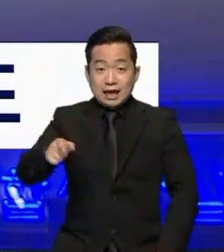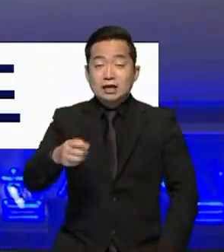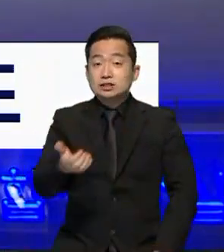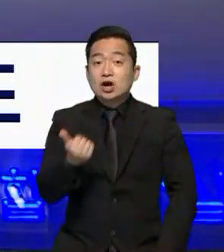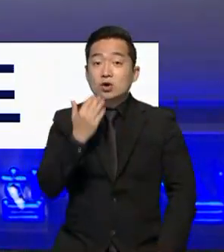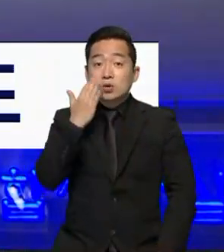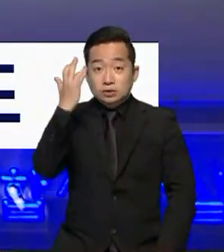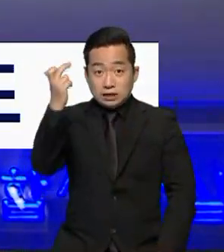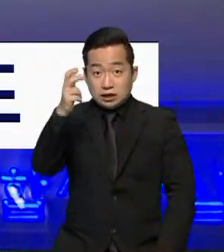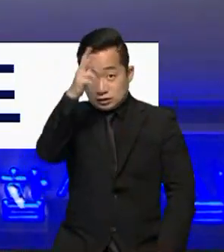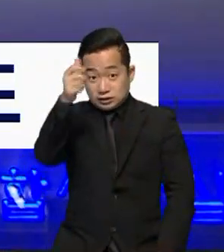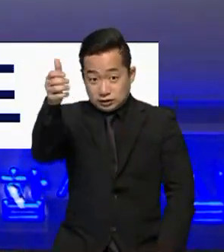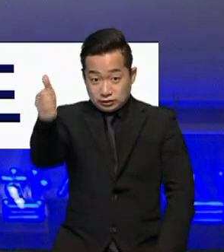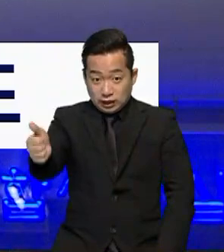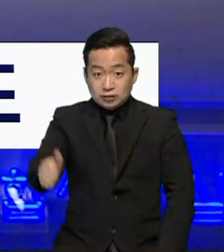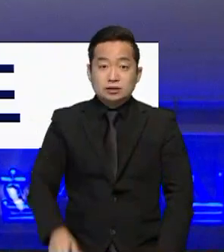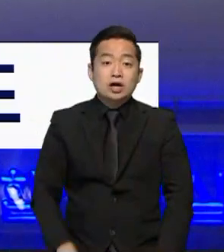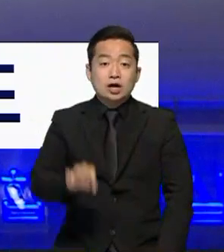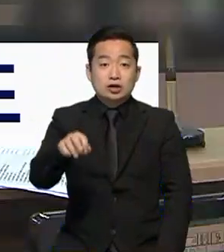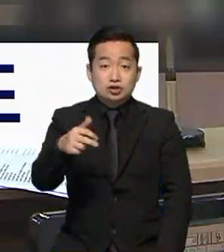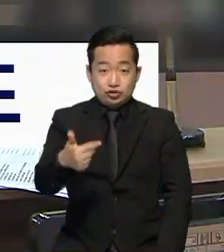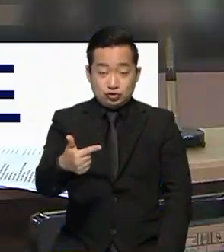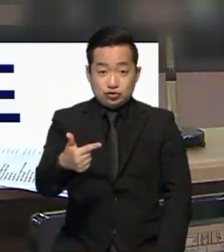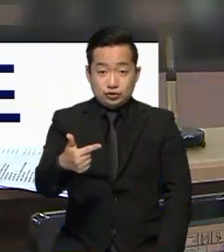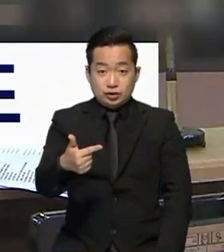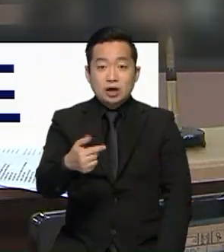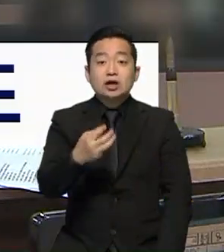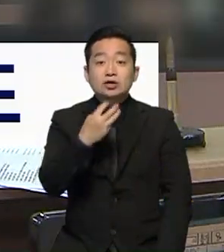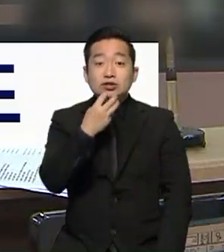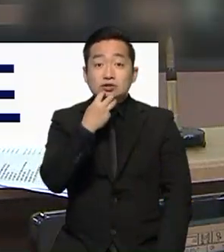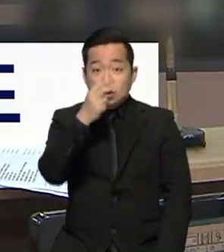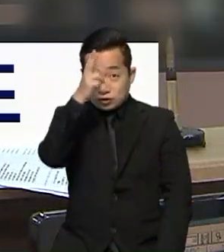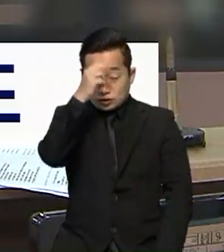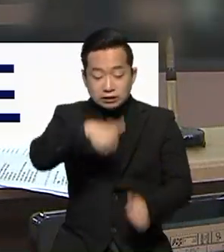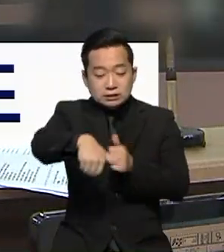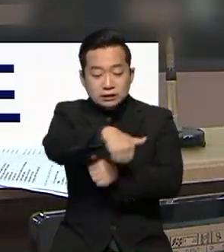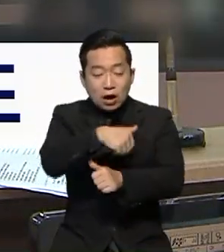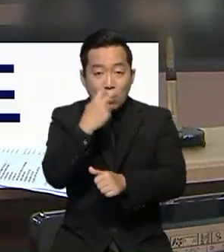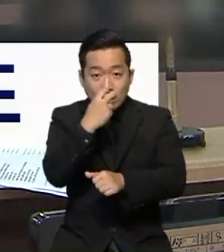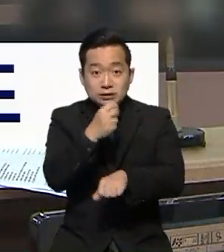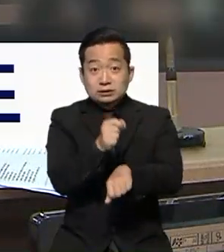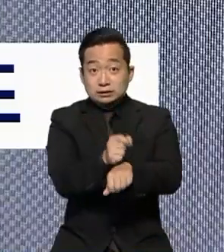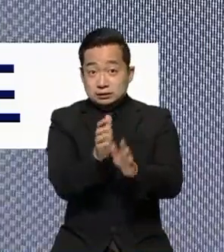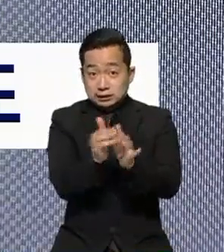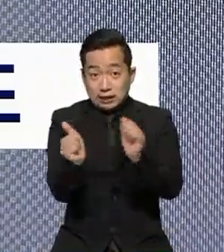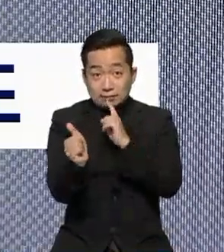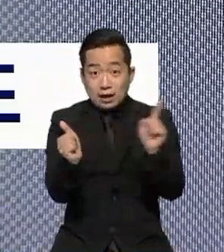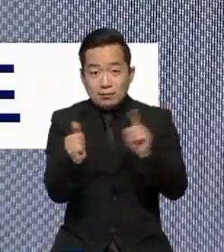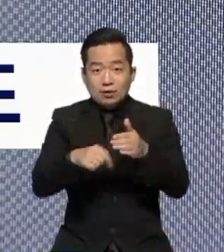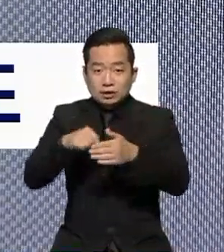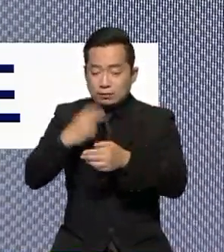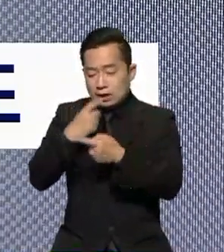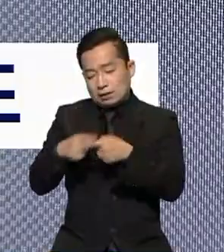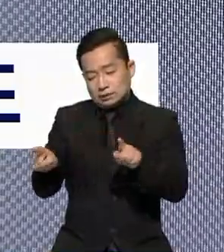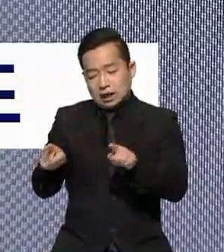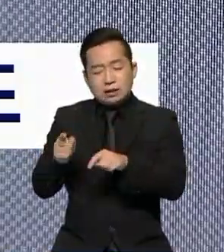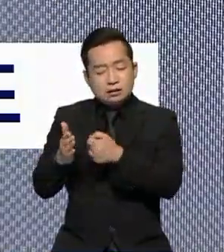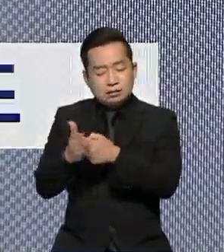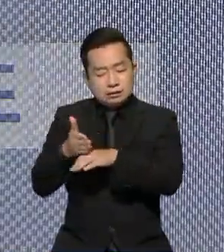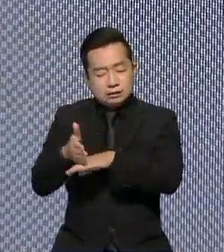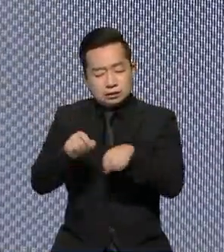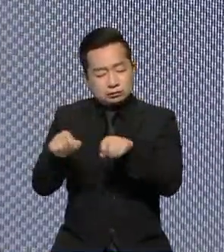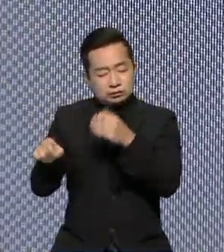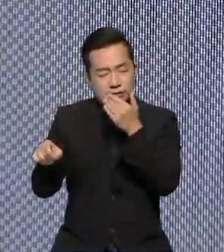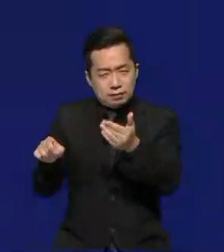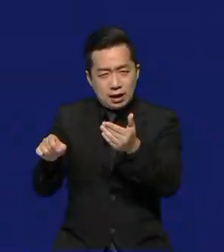용산경찰서장과 유미진 당시 서울경찰청 상황관리관에 대한 특수본 수사가 내부 감찰을 이유로 지연될 수 있다는 우려도